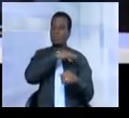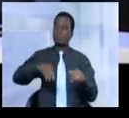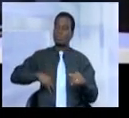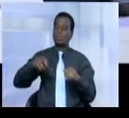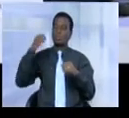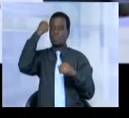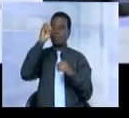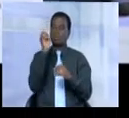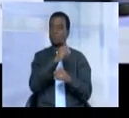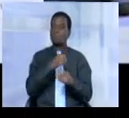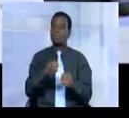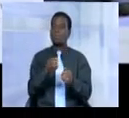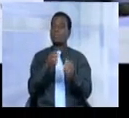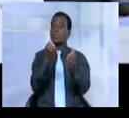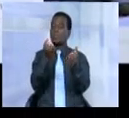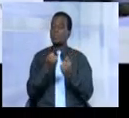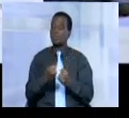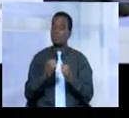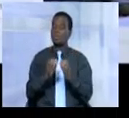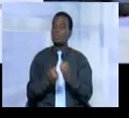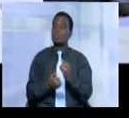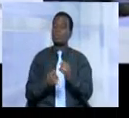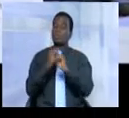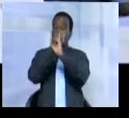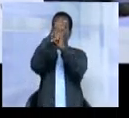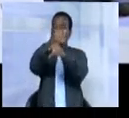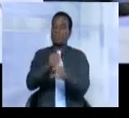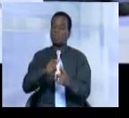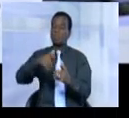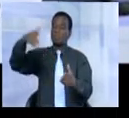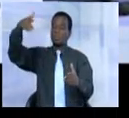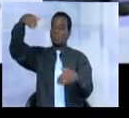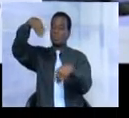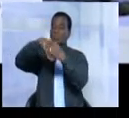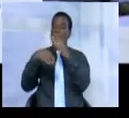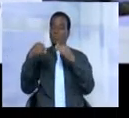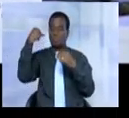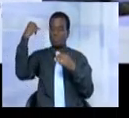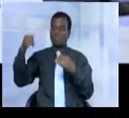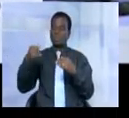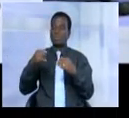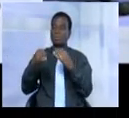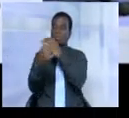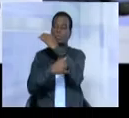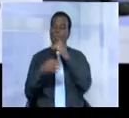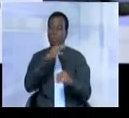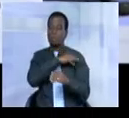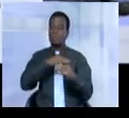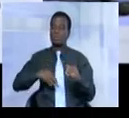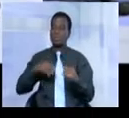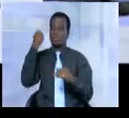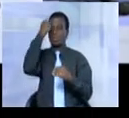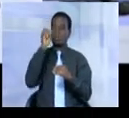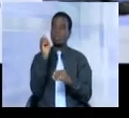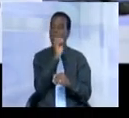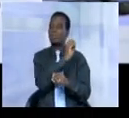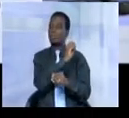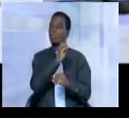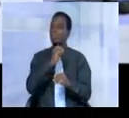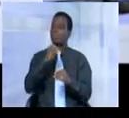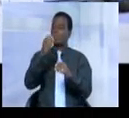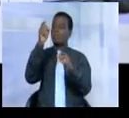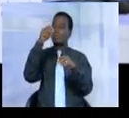CEDEAO espèrent un investissement massif du Japon dans la sous-région. Les États membres de la CEDEAO comptent sur un